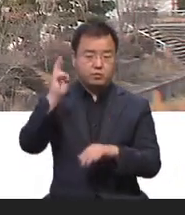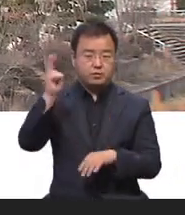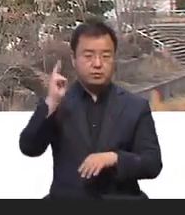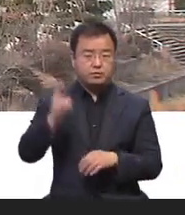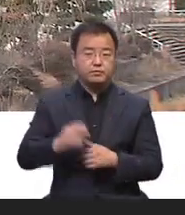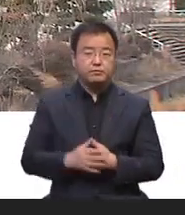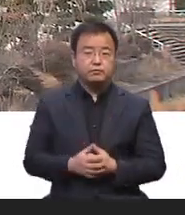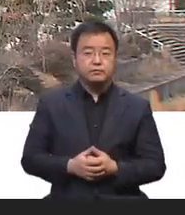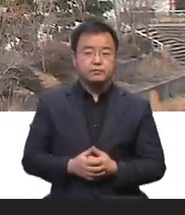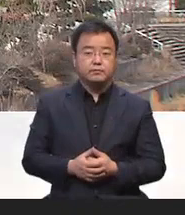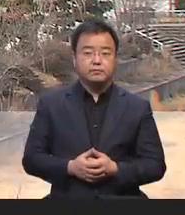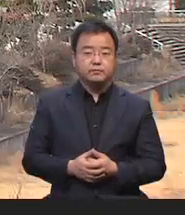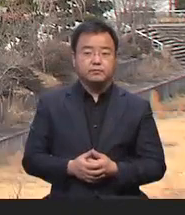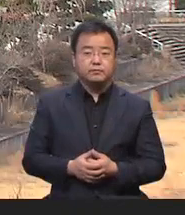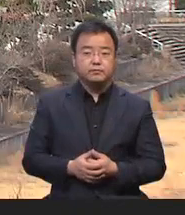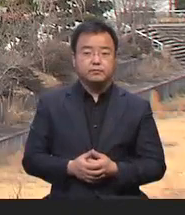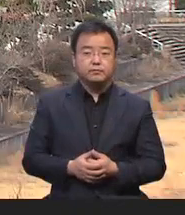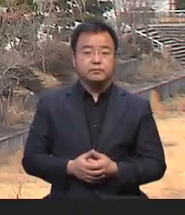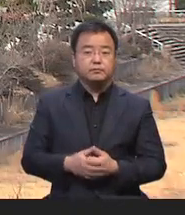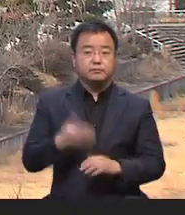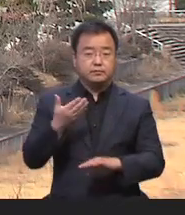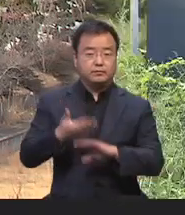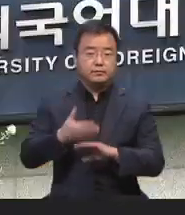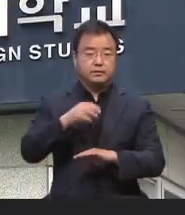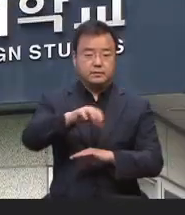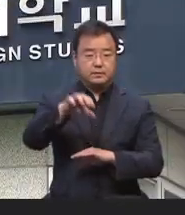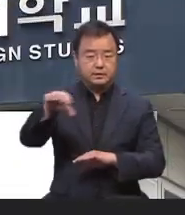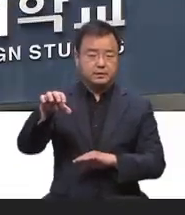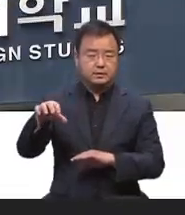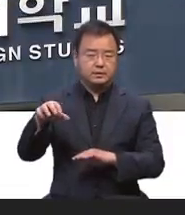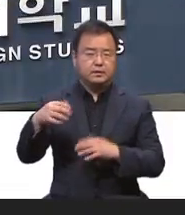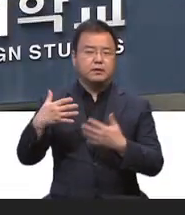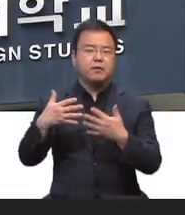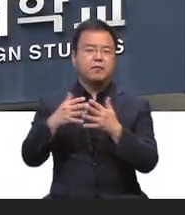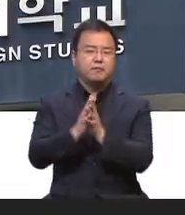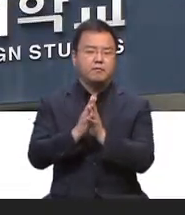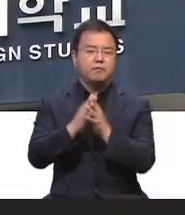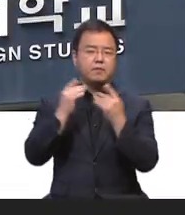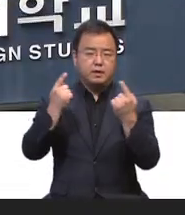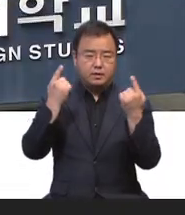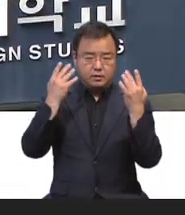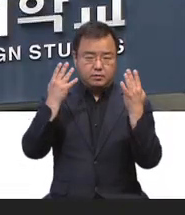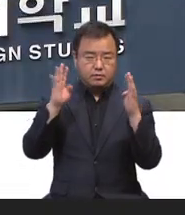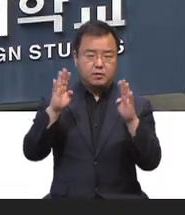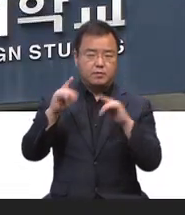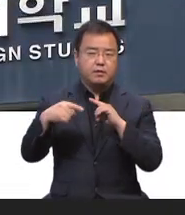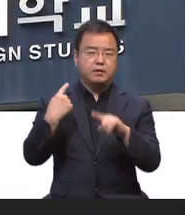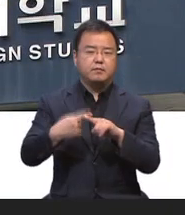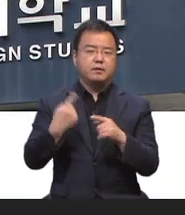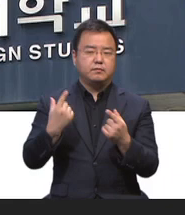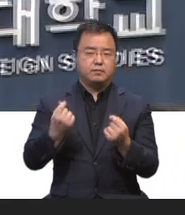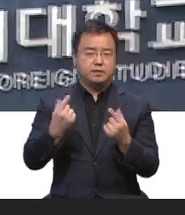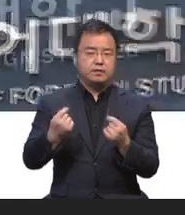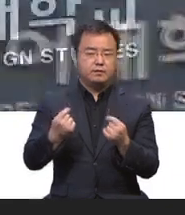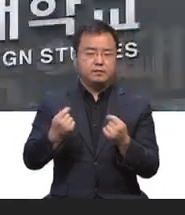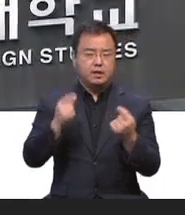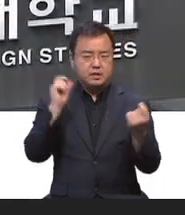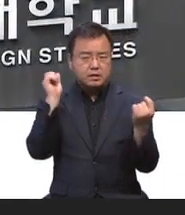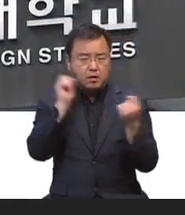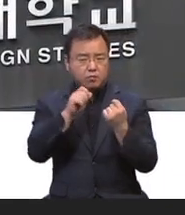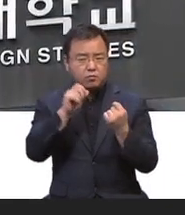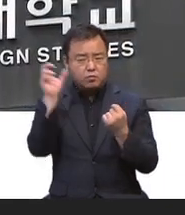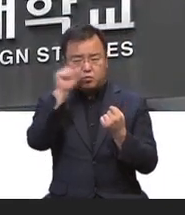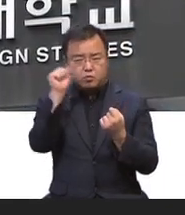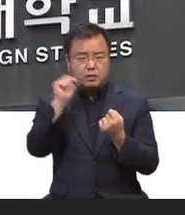다만 5 다른 지역의 팩 요들 역시 상황은 비슷합니다 낮은 접근성이 탓에 표 족한